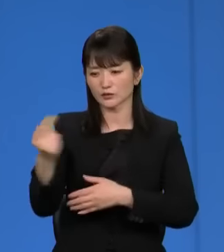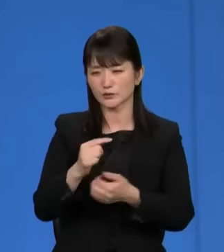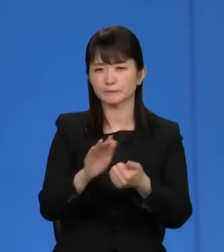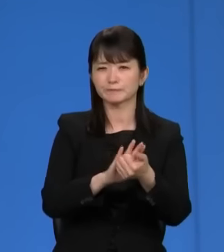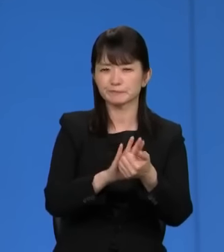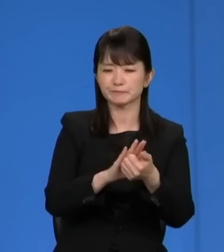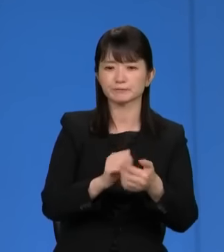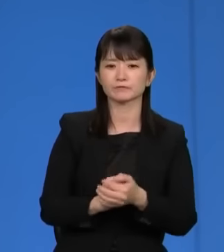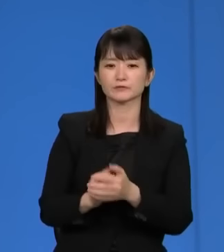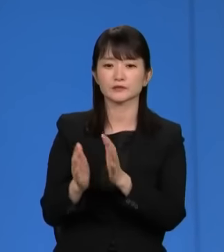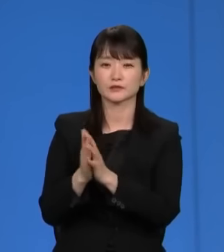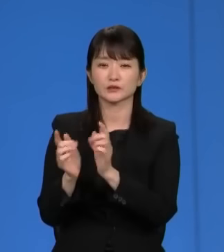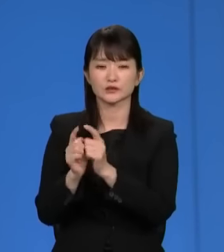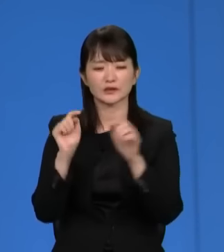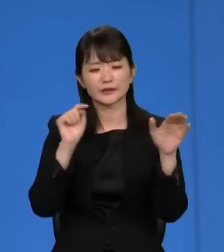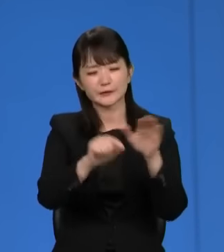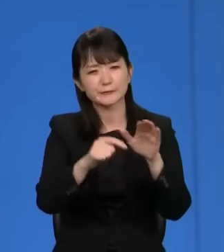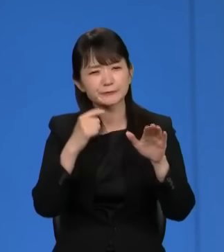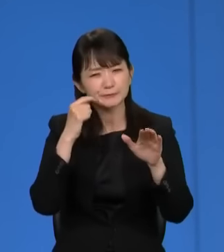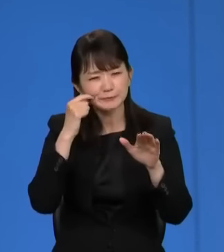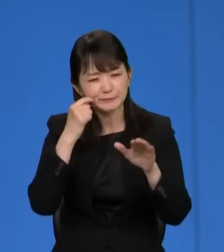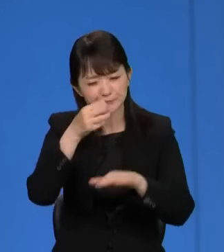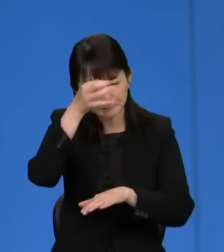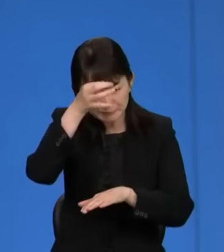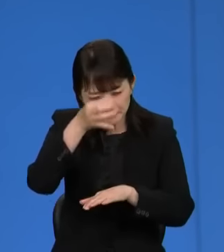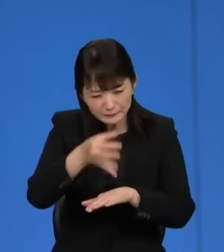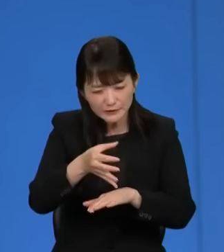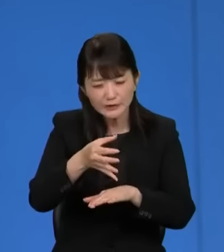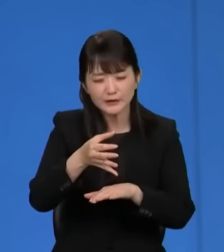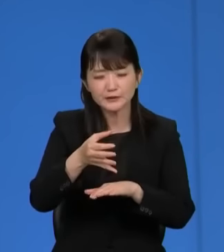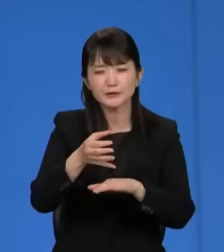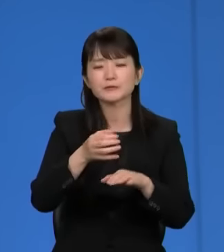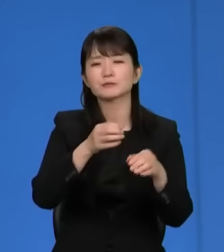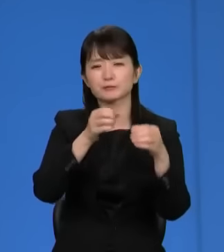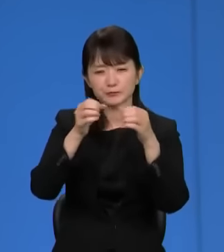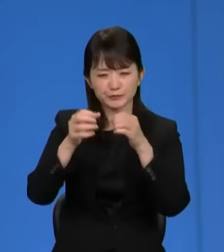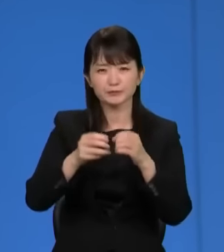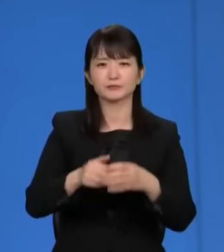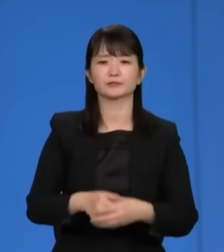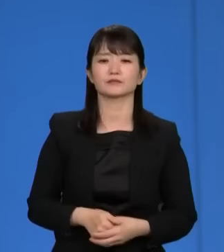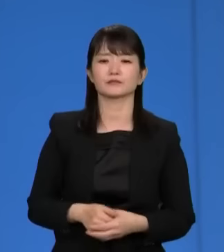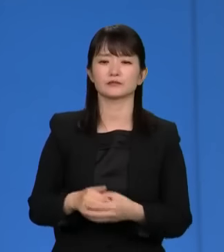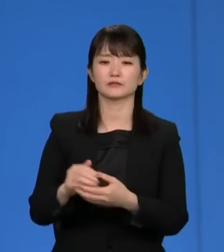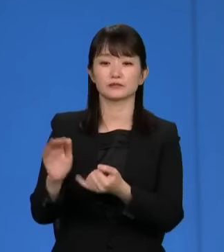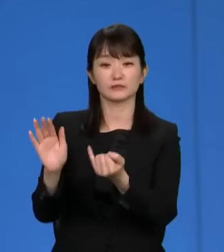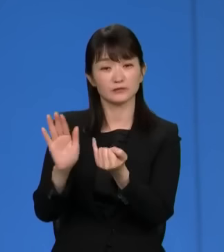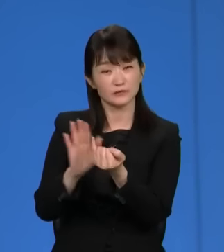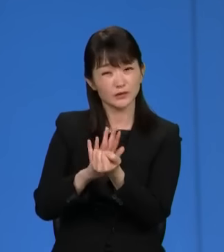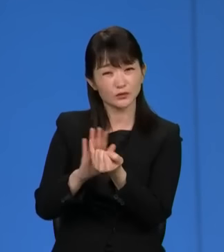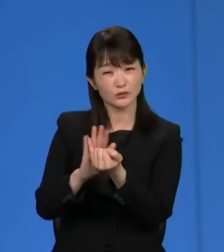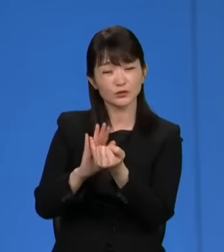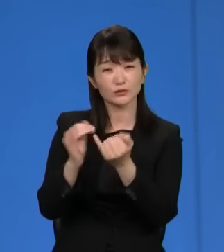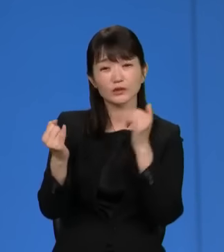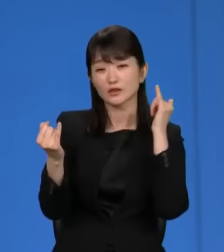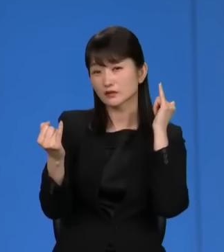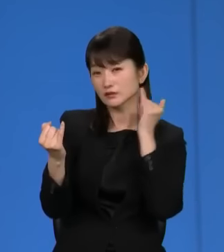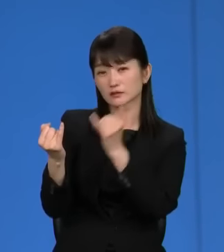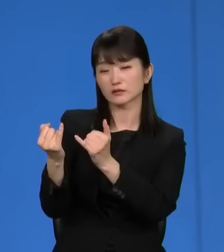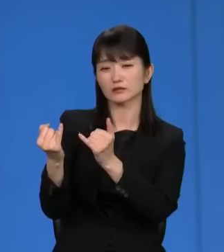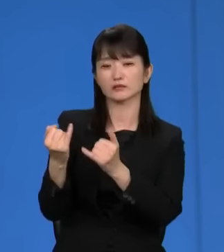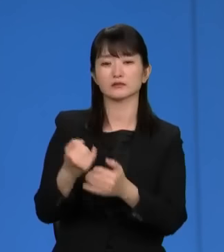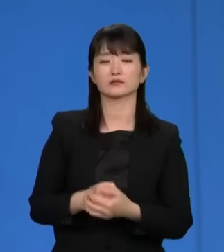그런데 직접 조문하지 못한 부분에 대한 그 미안함 얘기하시면서 어 위로하는 전화를 주셨어요 근데